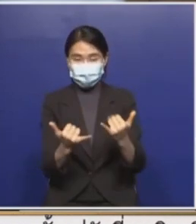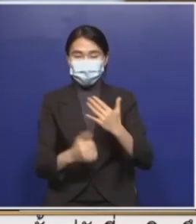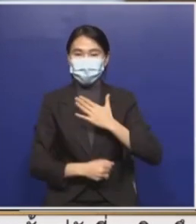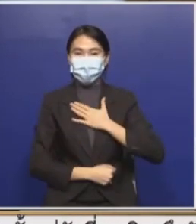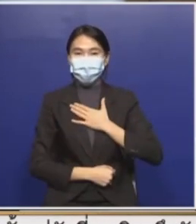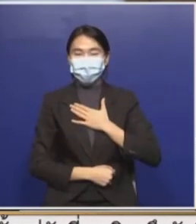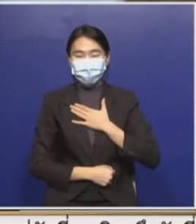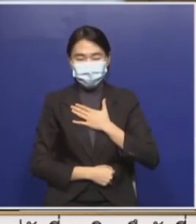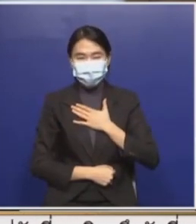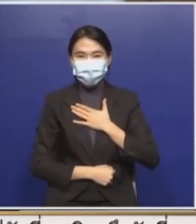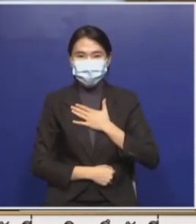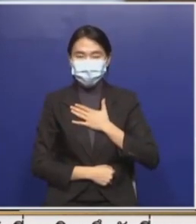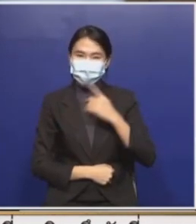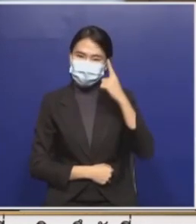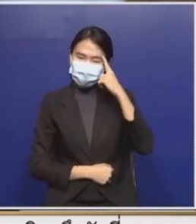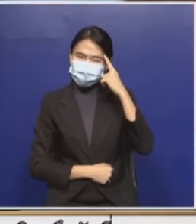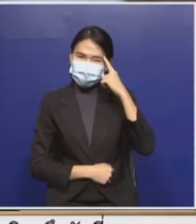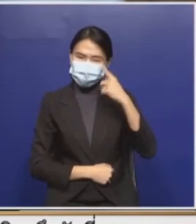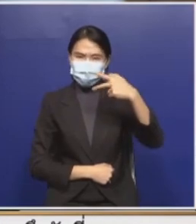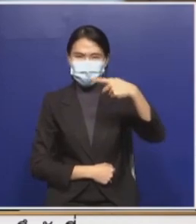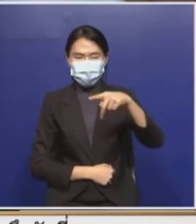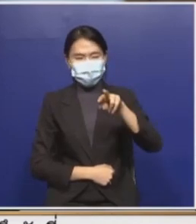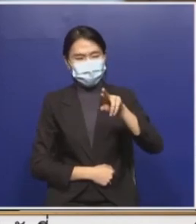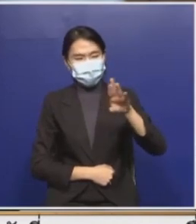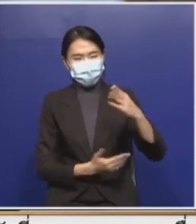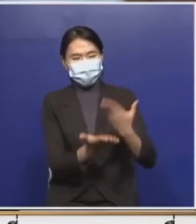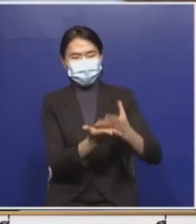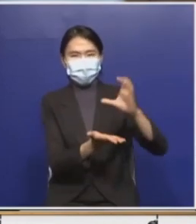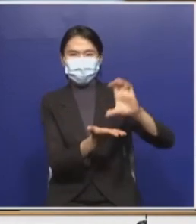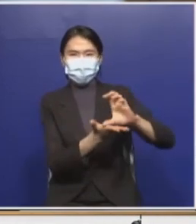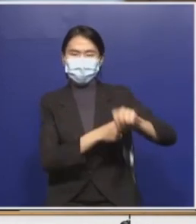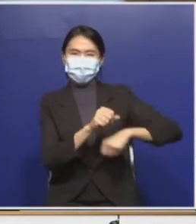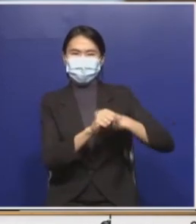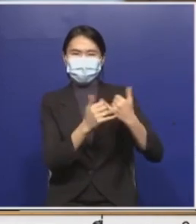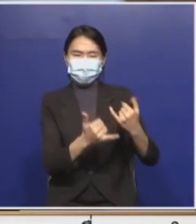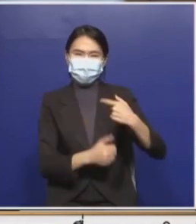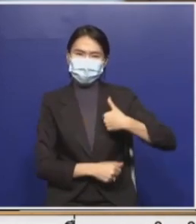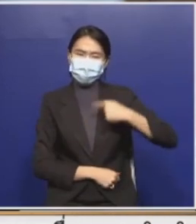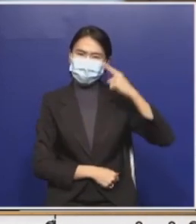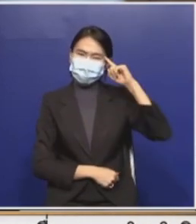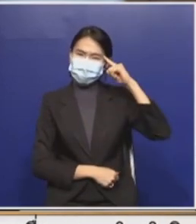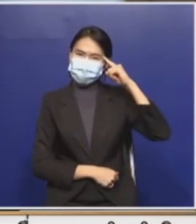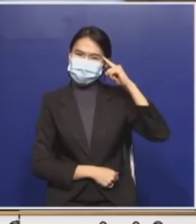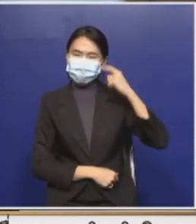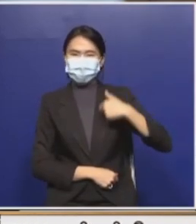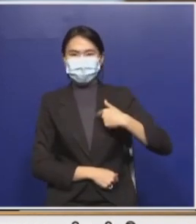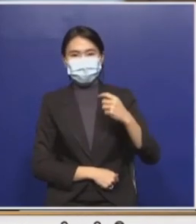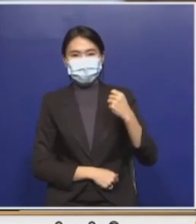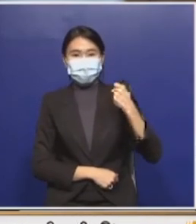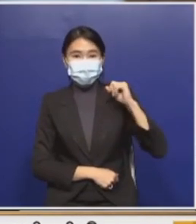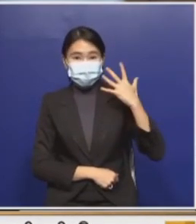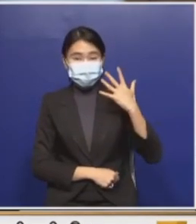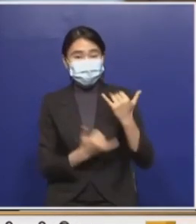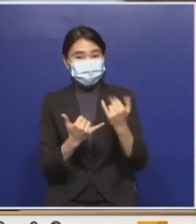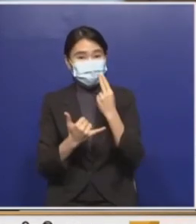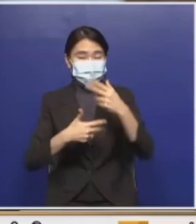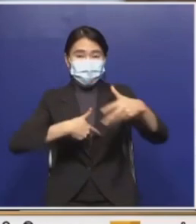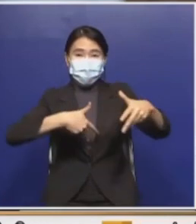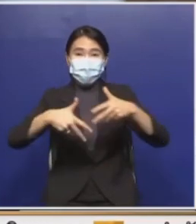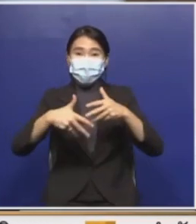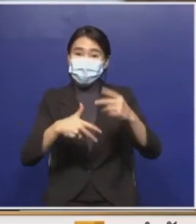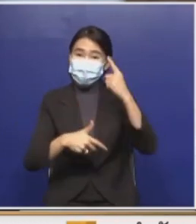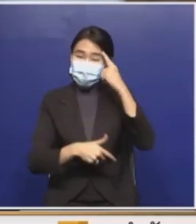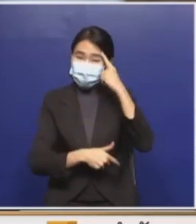ผมไม่มีความมั่นใจเลยว่าประชาชนที่อยู่ในภาวะ